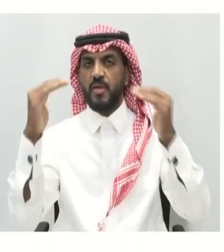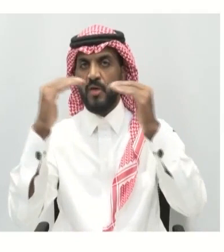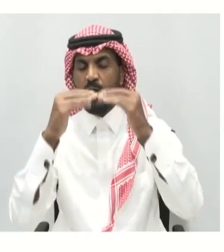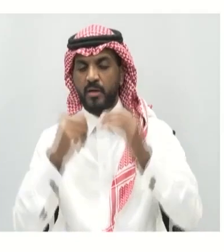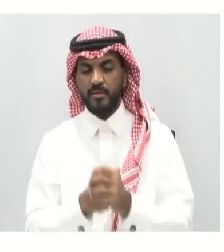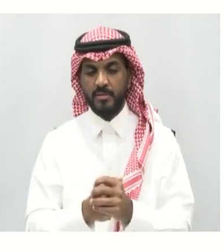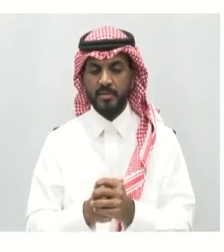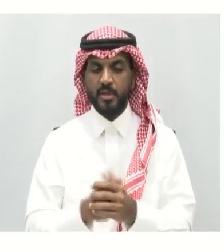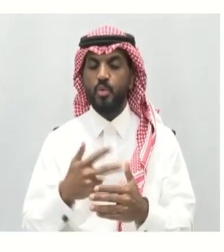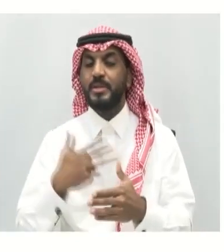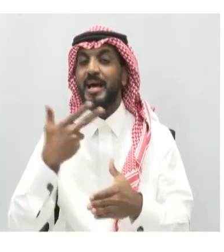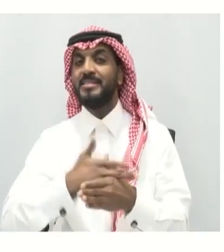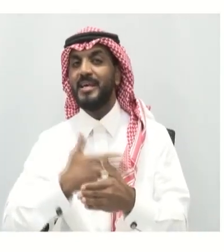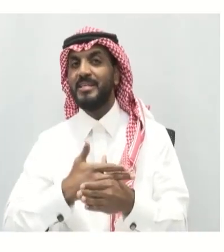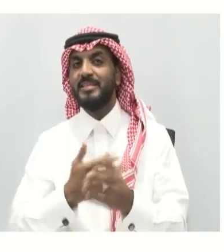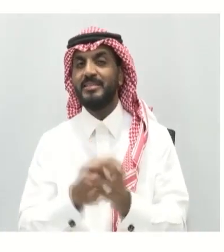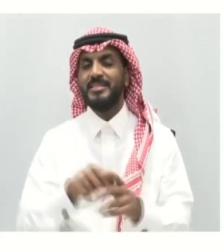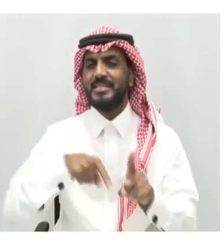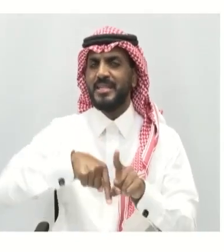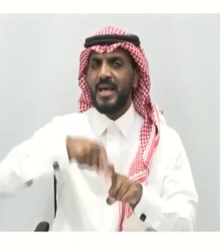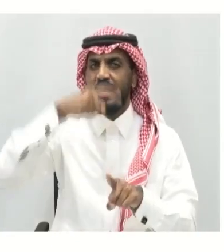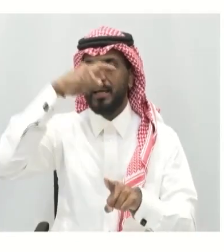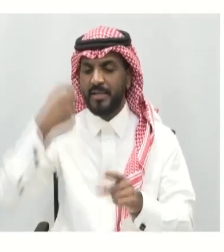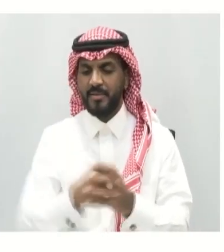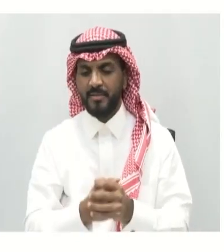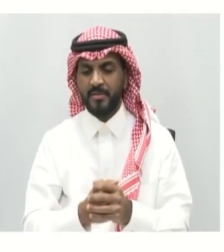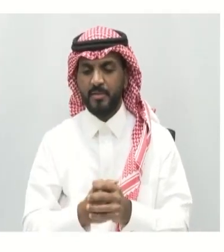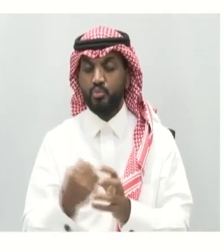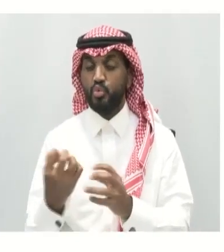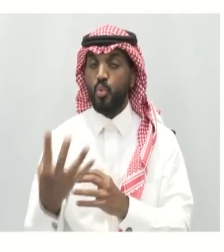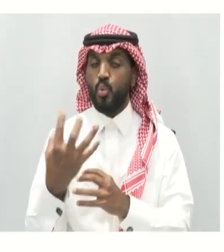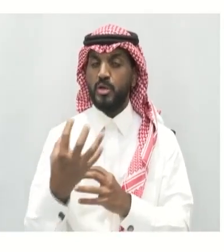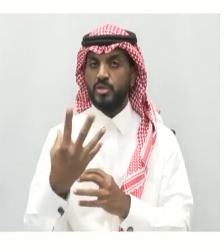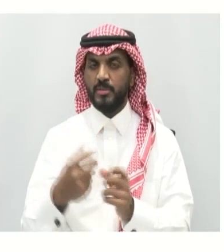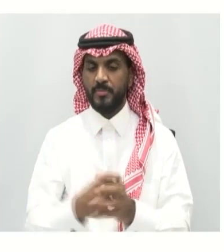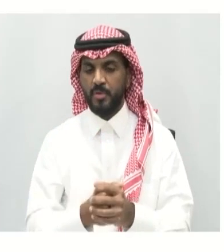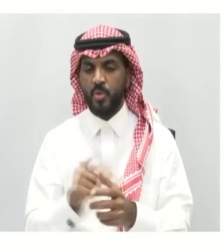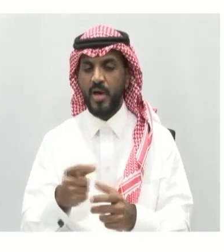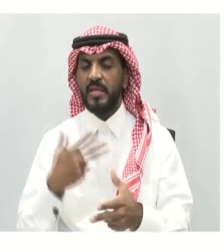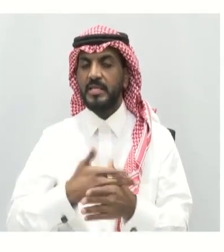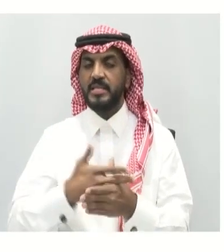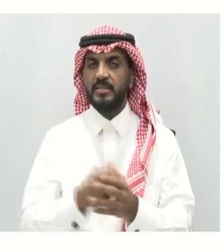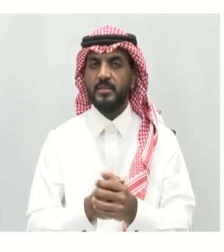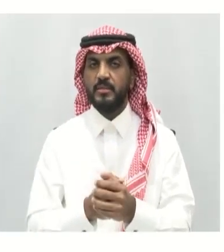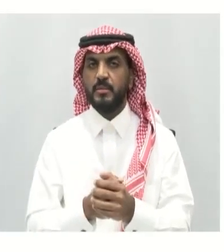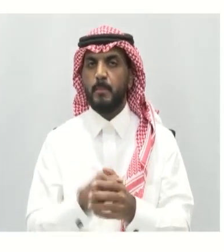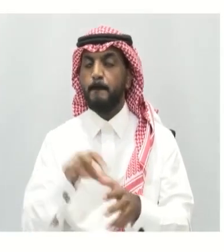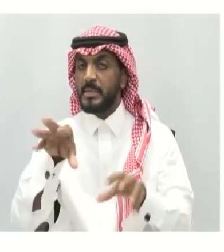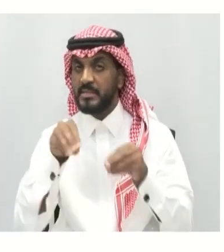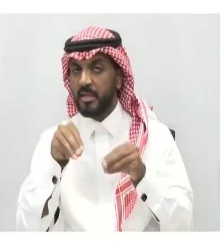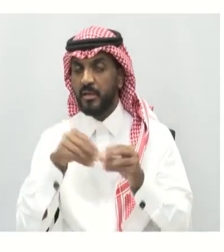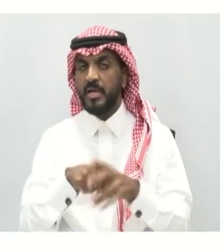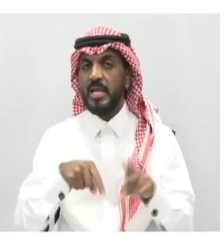يتكون من غازات ساخنه متوهجه وهذه الغازات هي